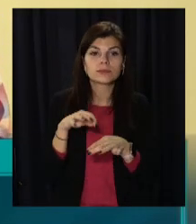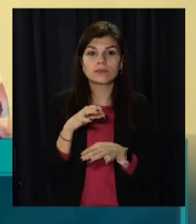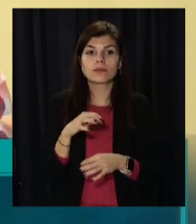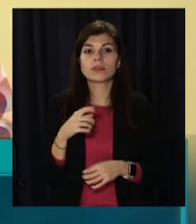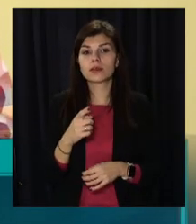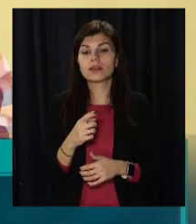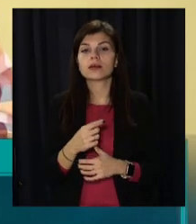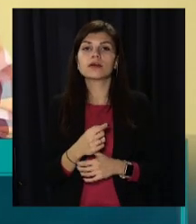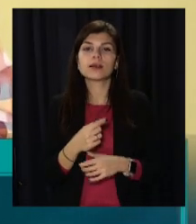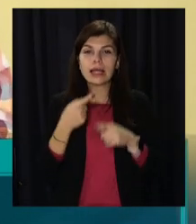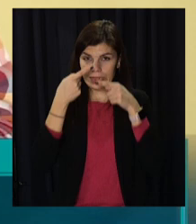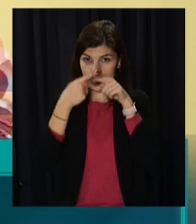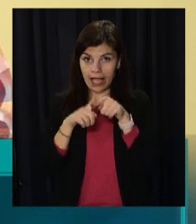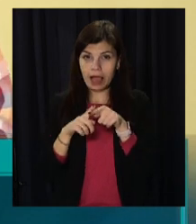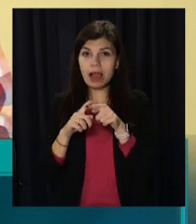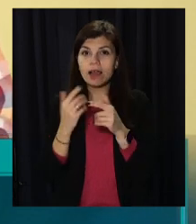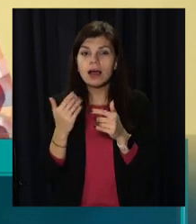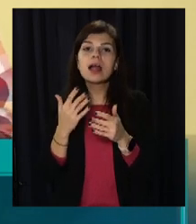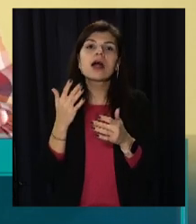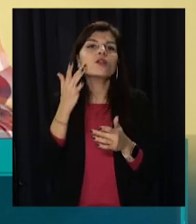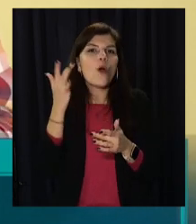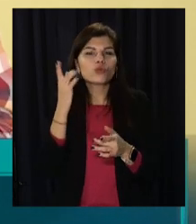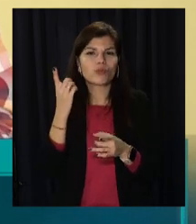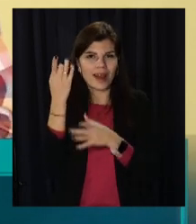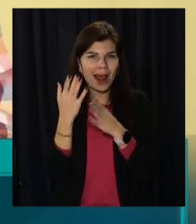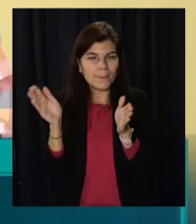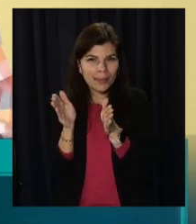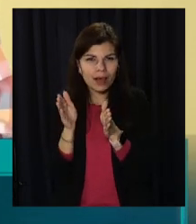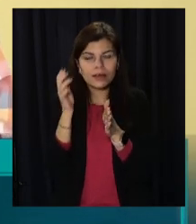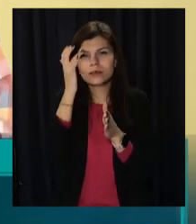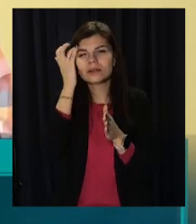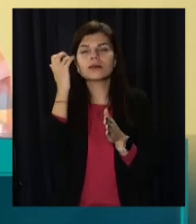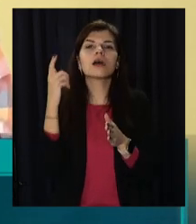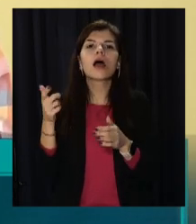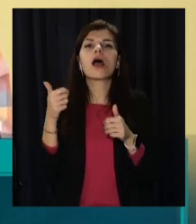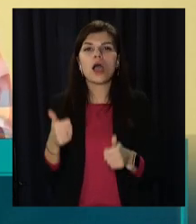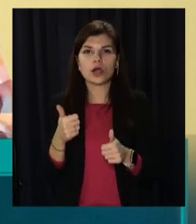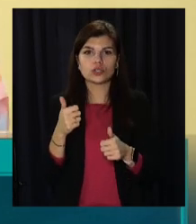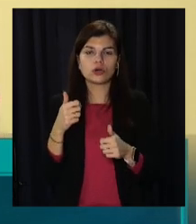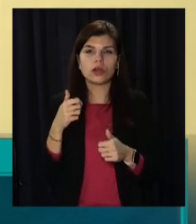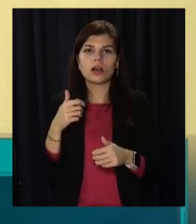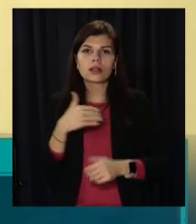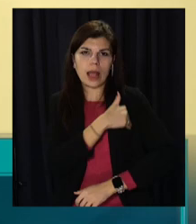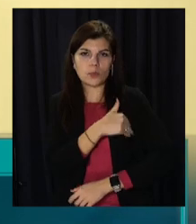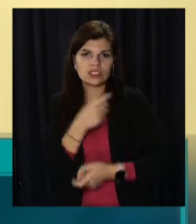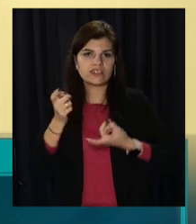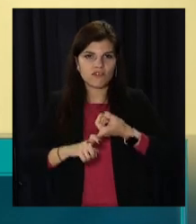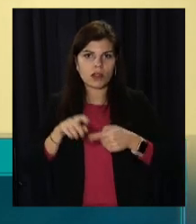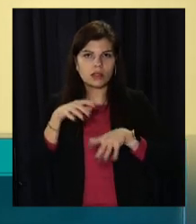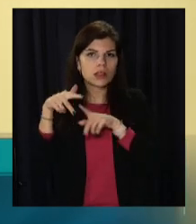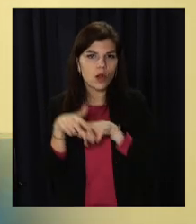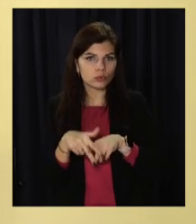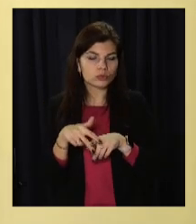авіаційній ракетно-космічній техніці. Вони легші, вони добре переносять термічні нагрузки. І, собственно,